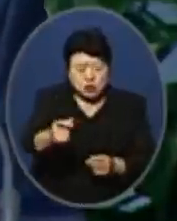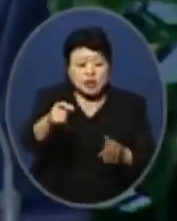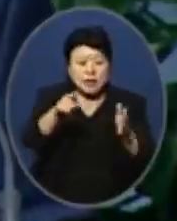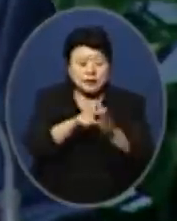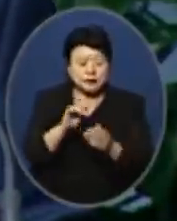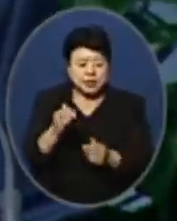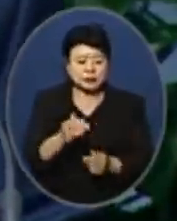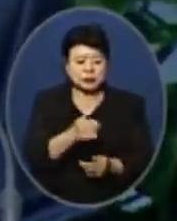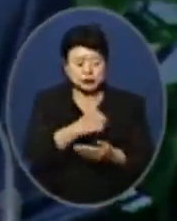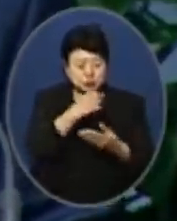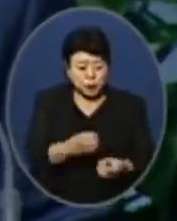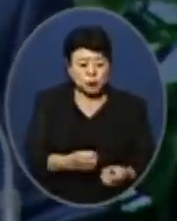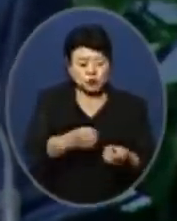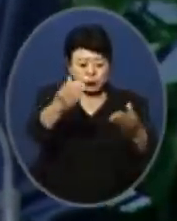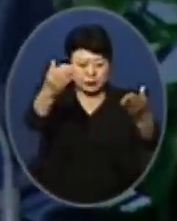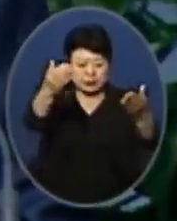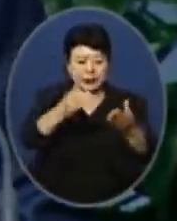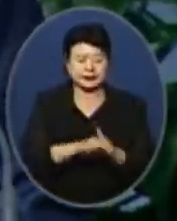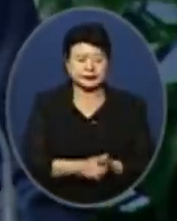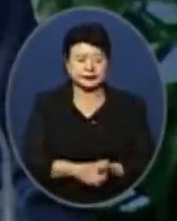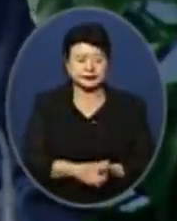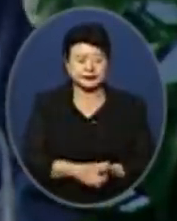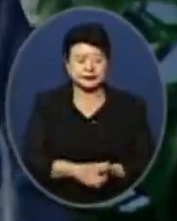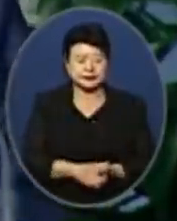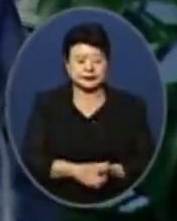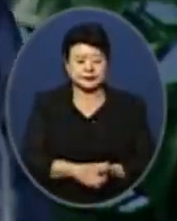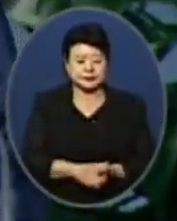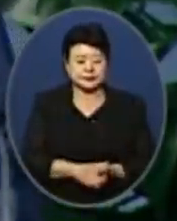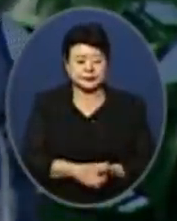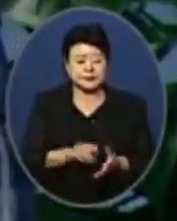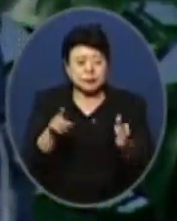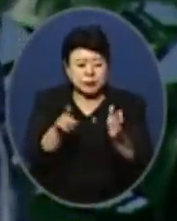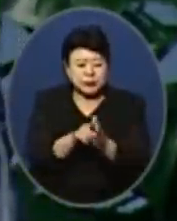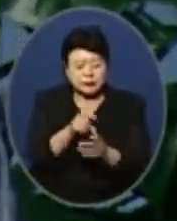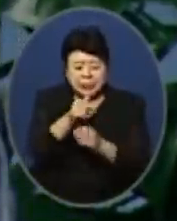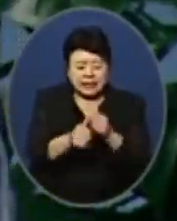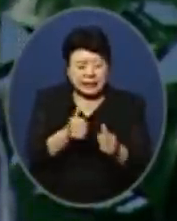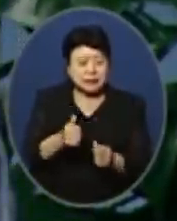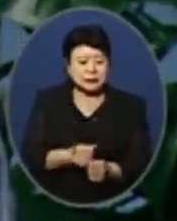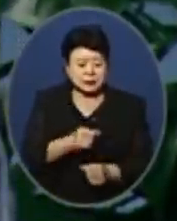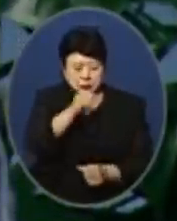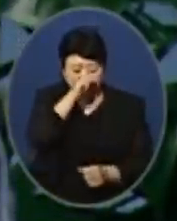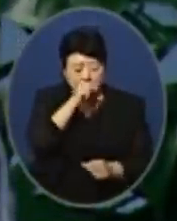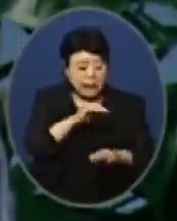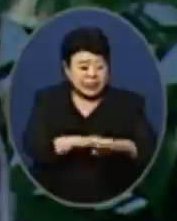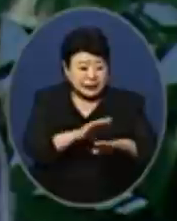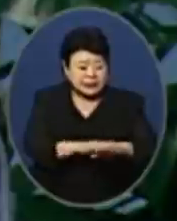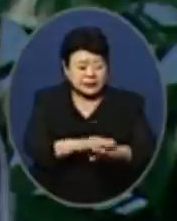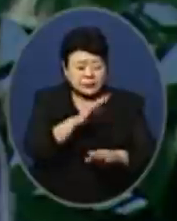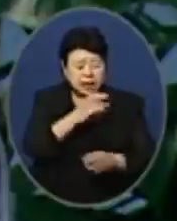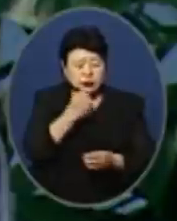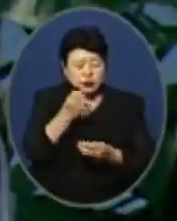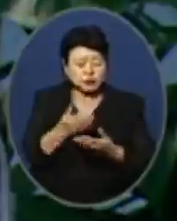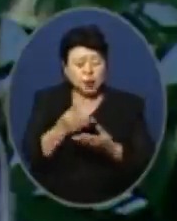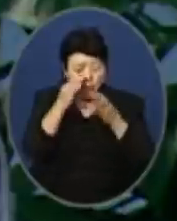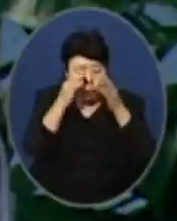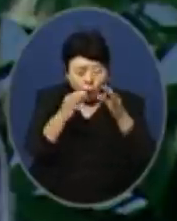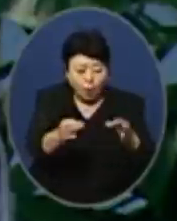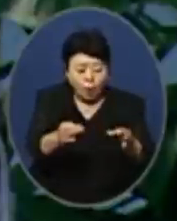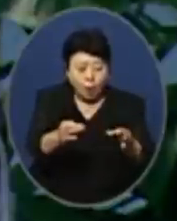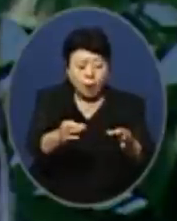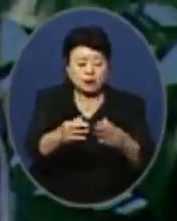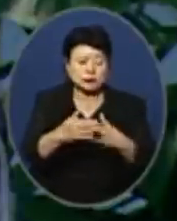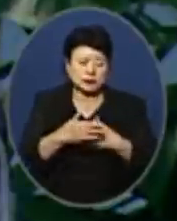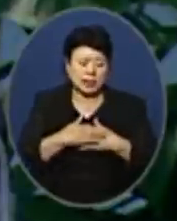믿음이 되기를 주님의 이름으로 축원합니다. 믿음은 하나님의 손에 있는 많은 축복들을 보고